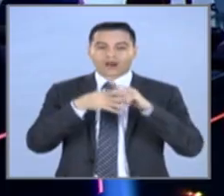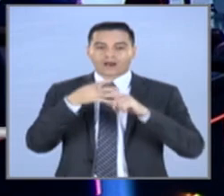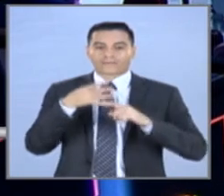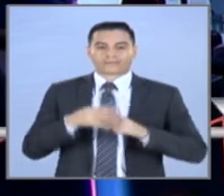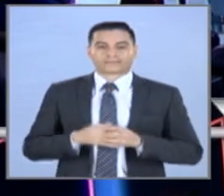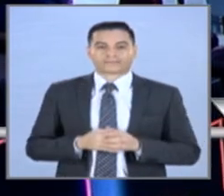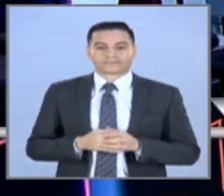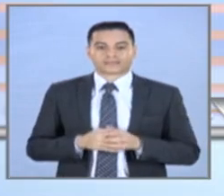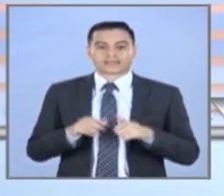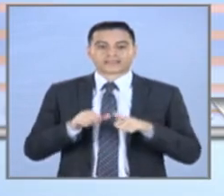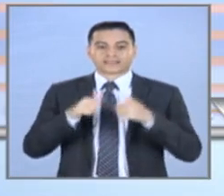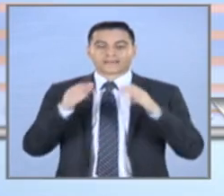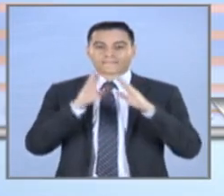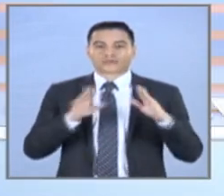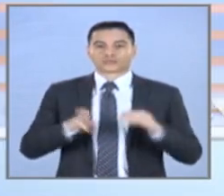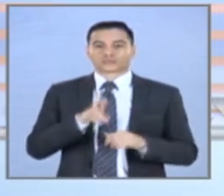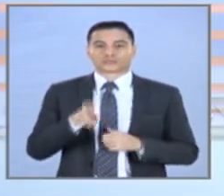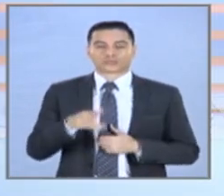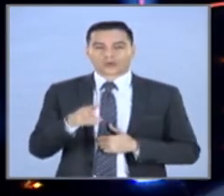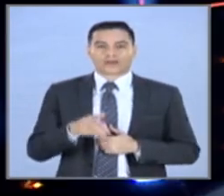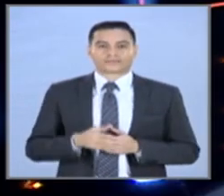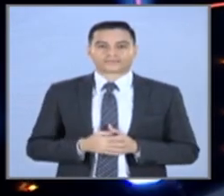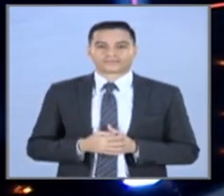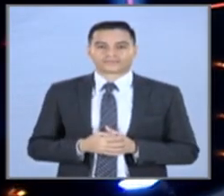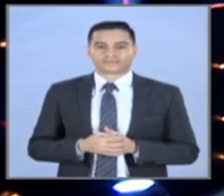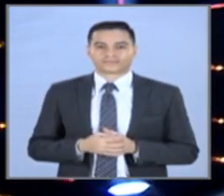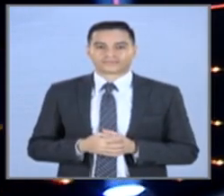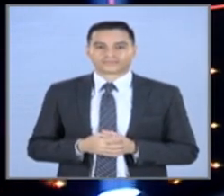البديل. سينما ومسرح وسؤالهم.